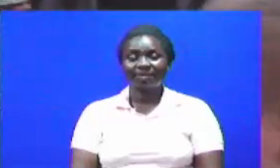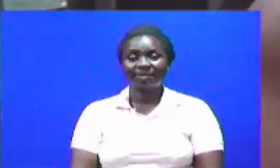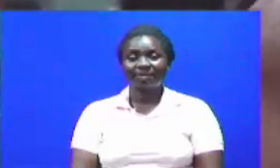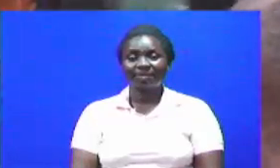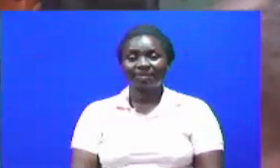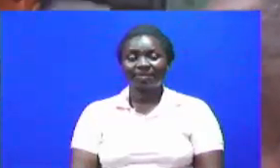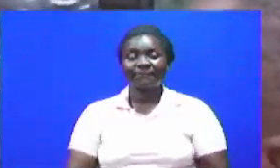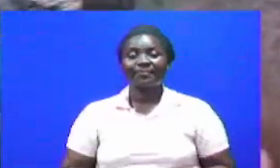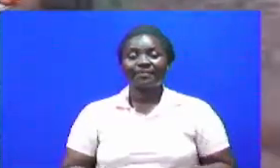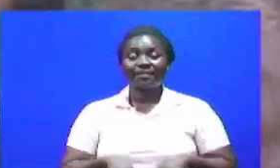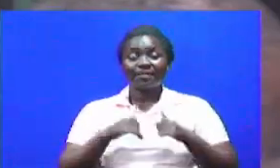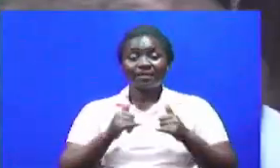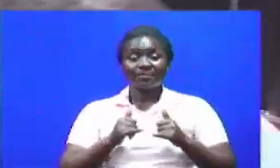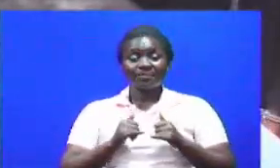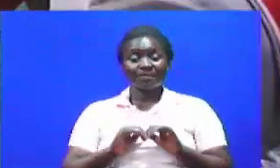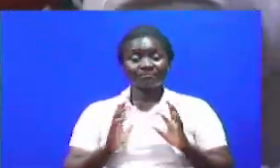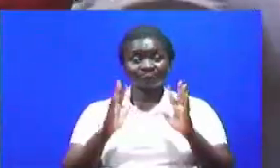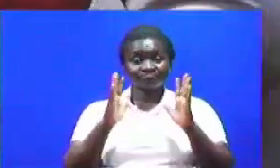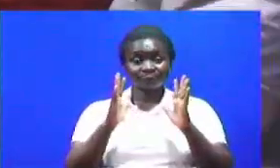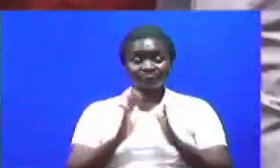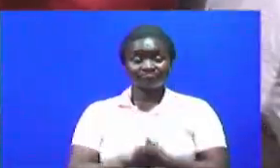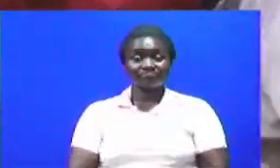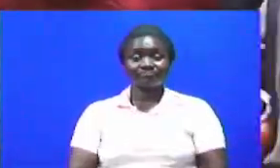Nigoba omogo komunene